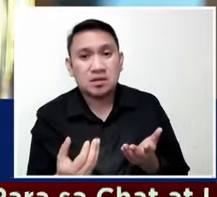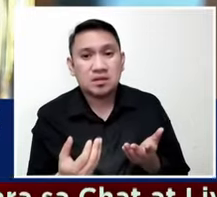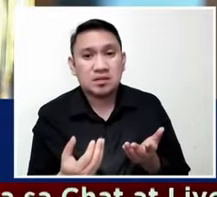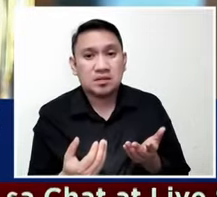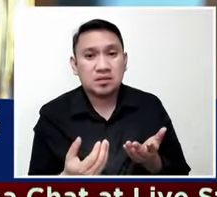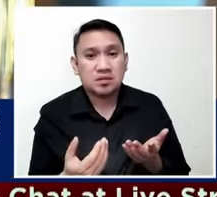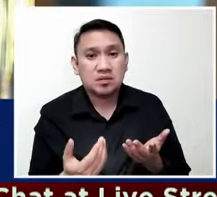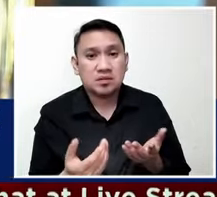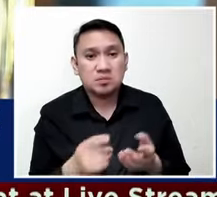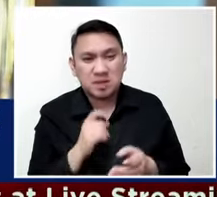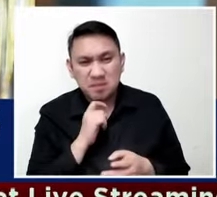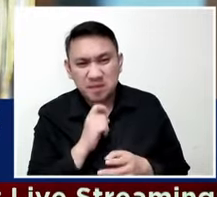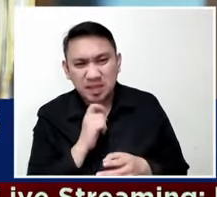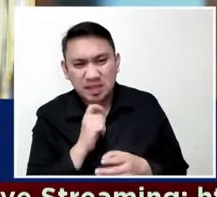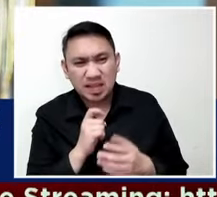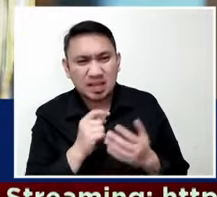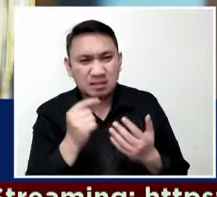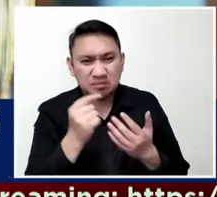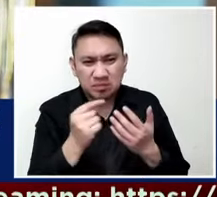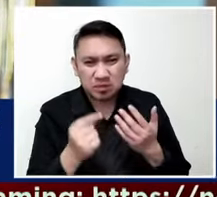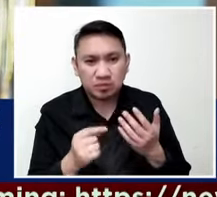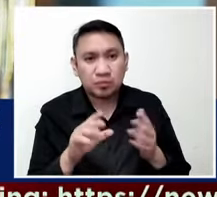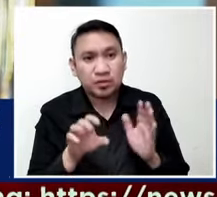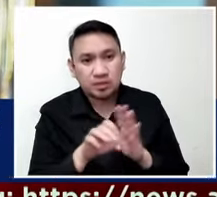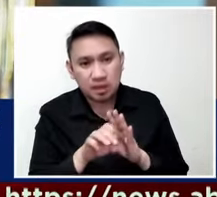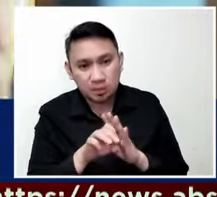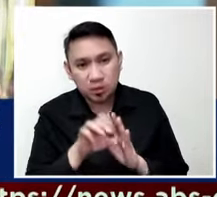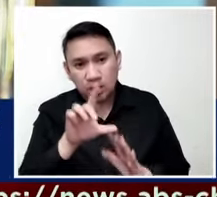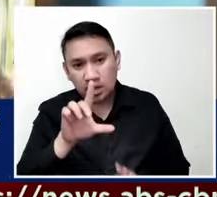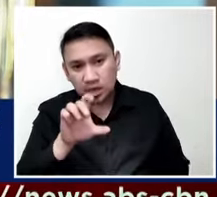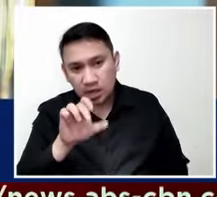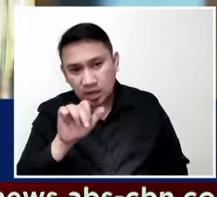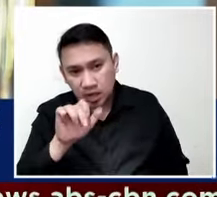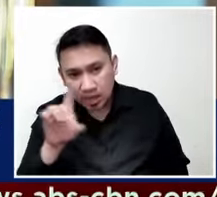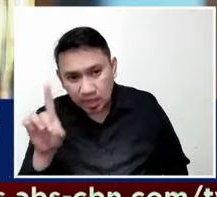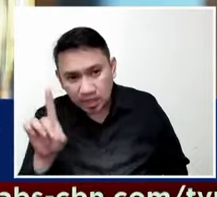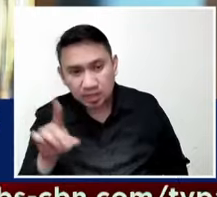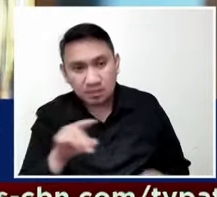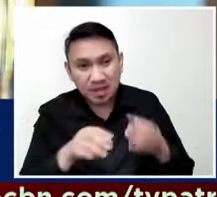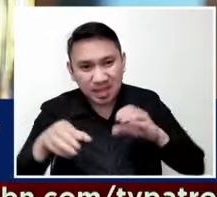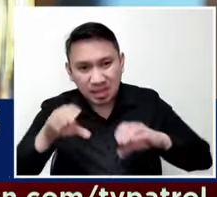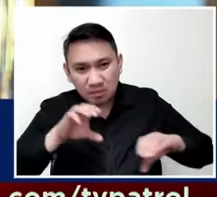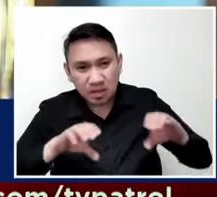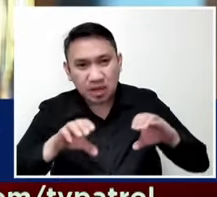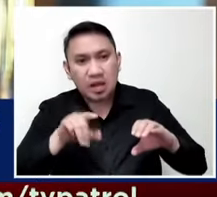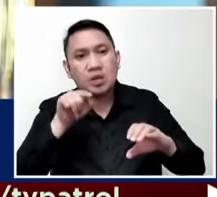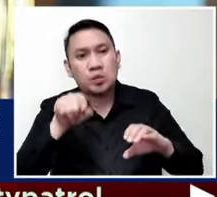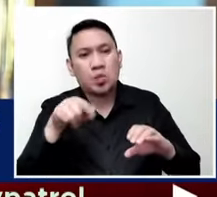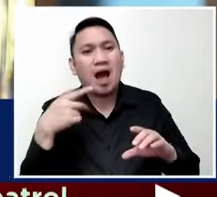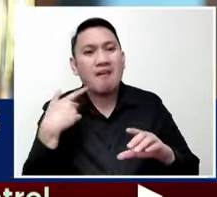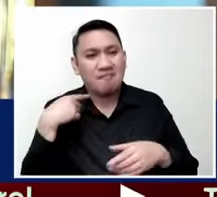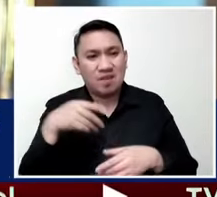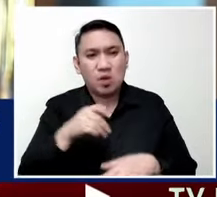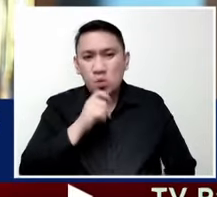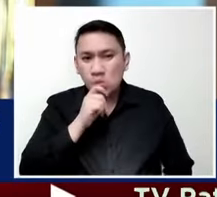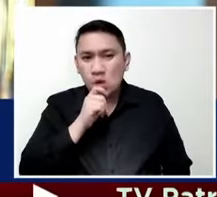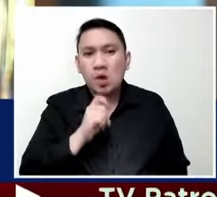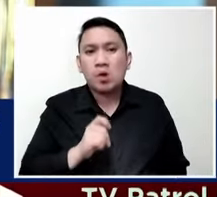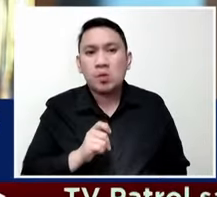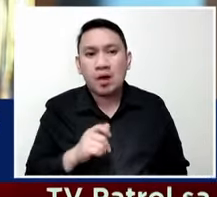metallic compounds, no, katulad ng lead. Nakasama yan doon sa usok na yan, and therefore it is